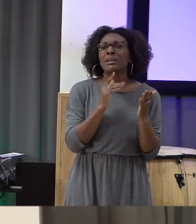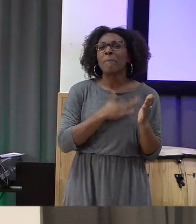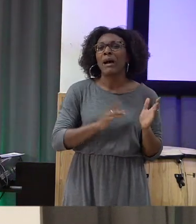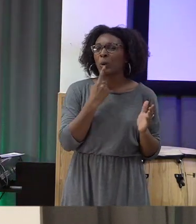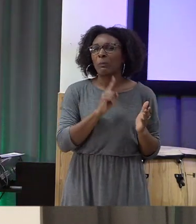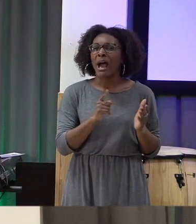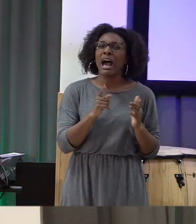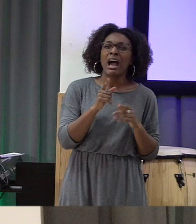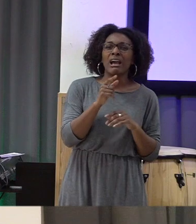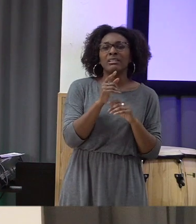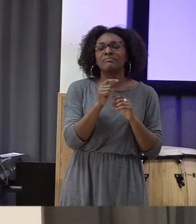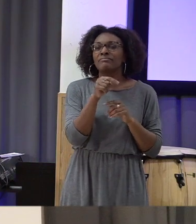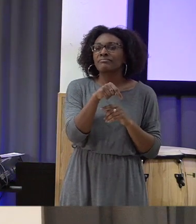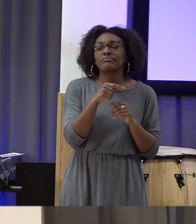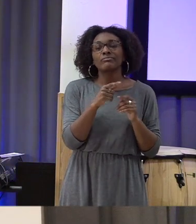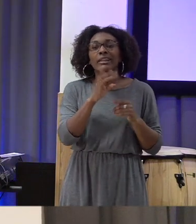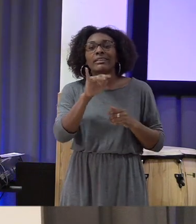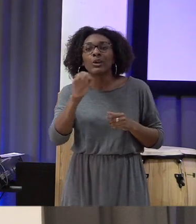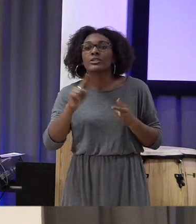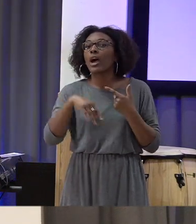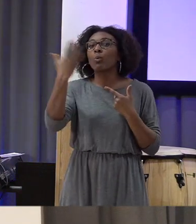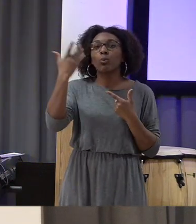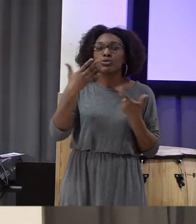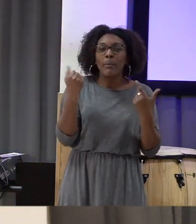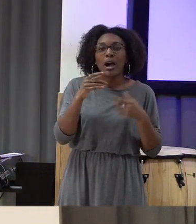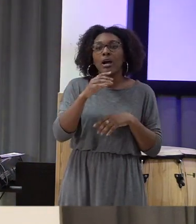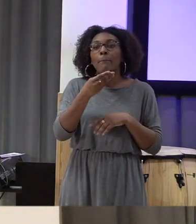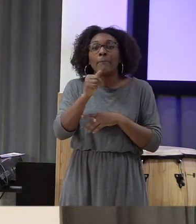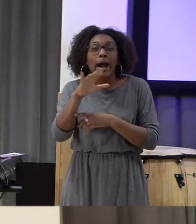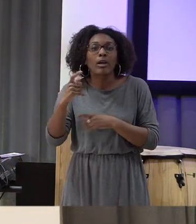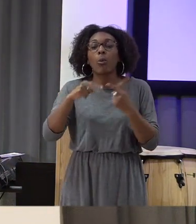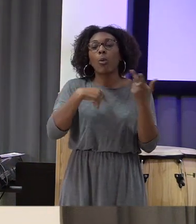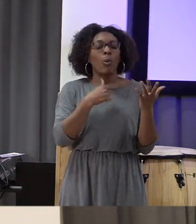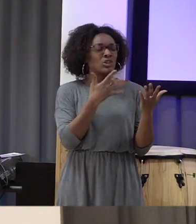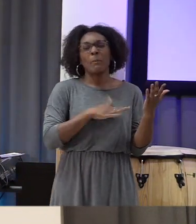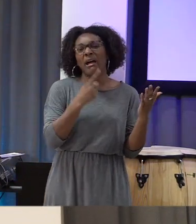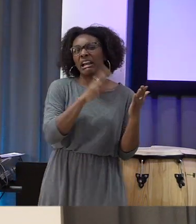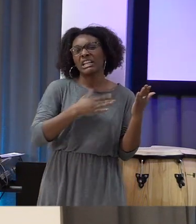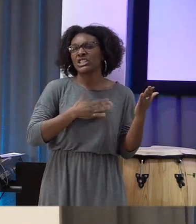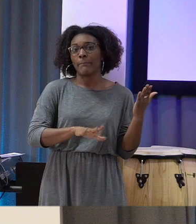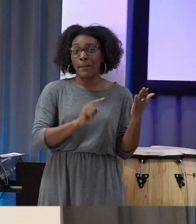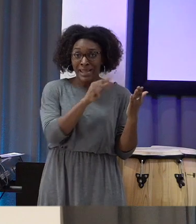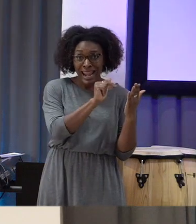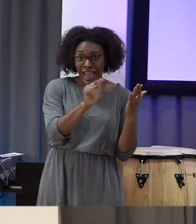Mais ces livres sont dans la Bible pour réveiller notre conscience.